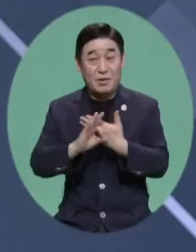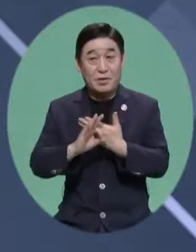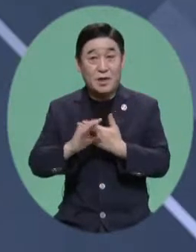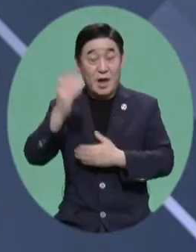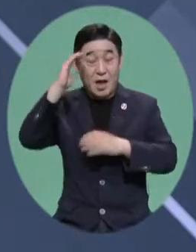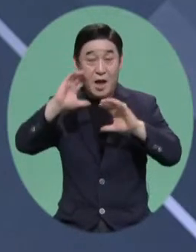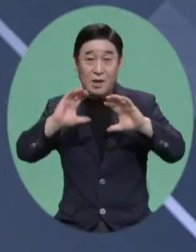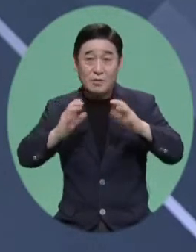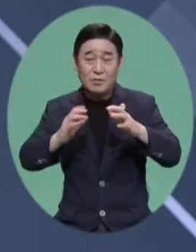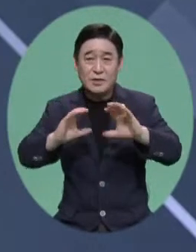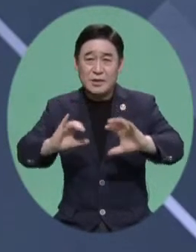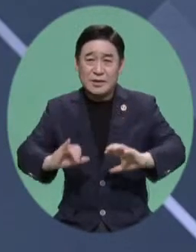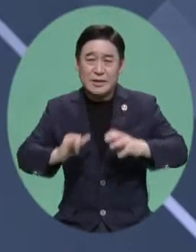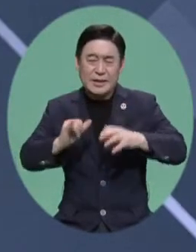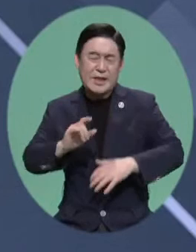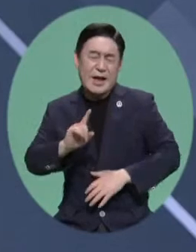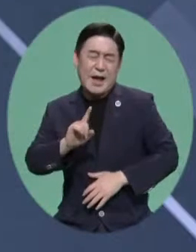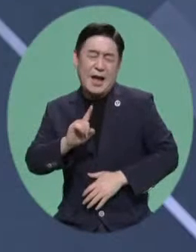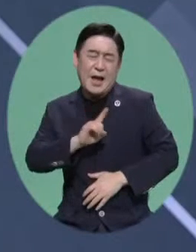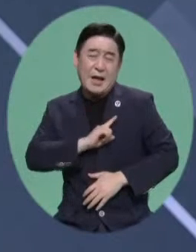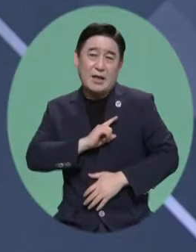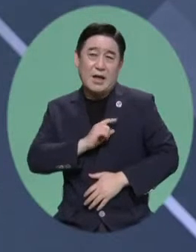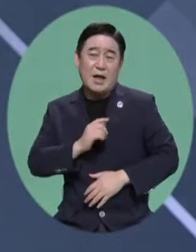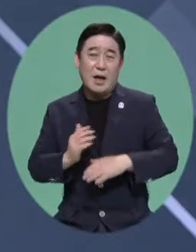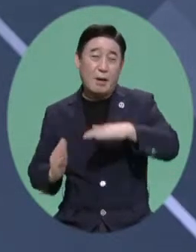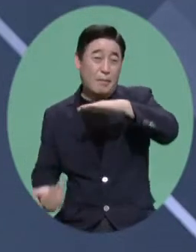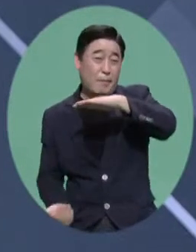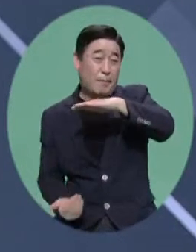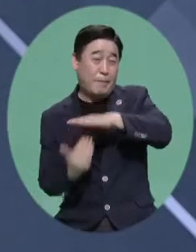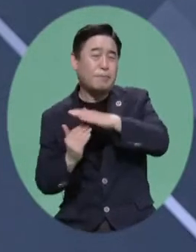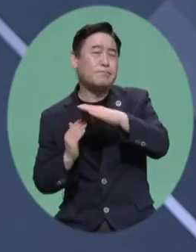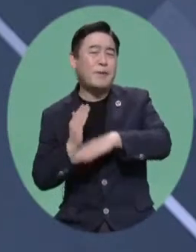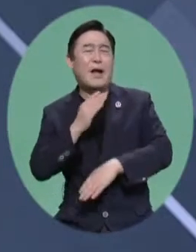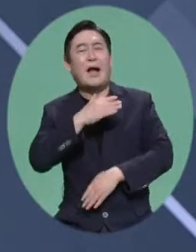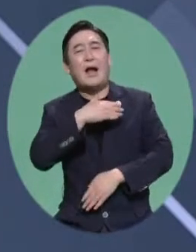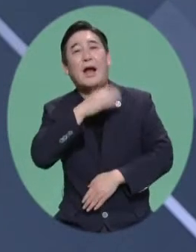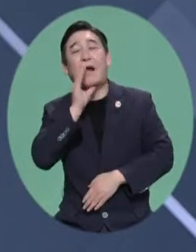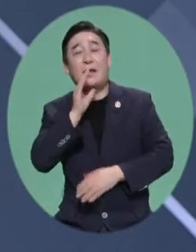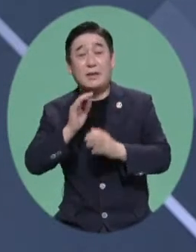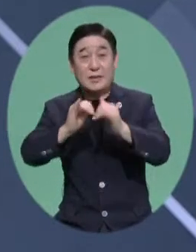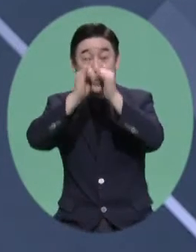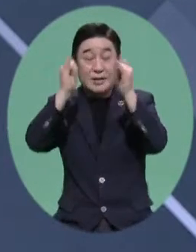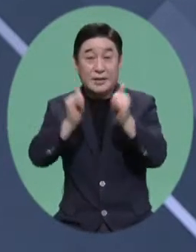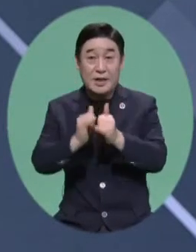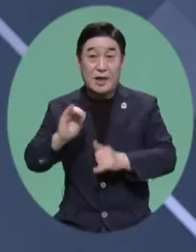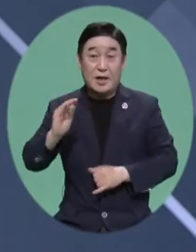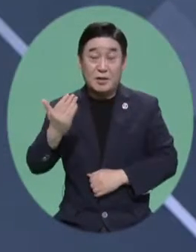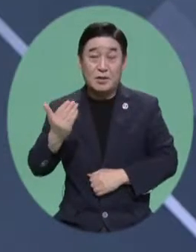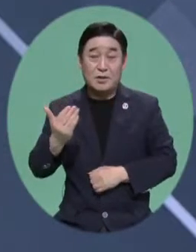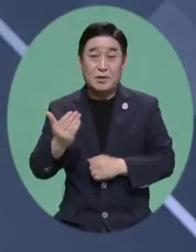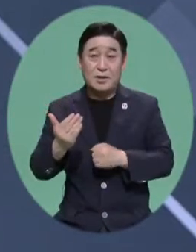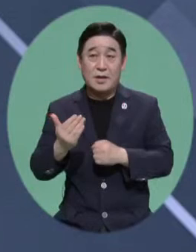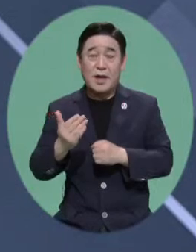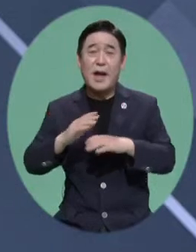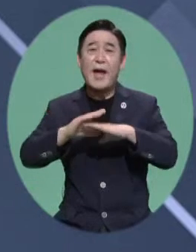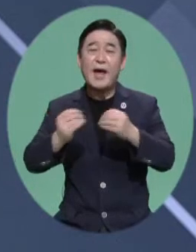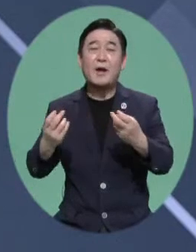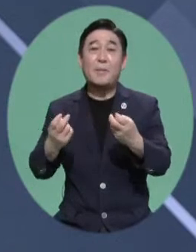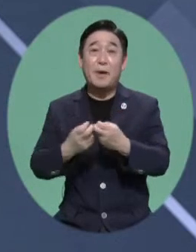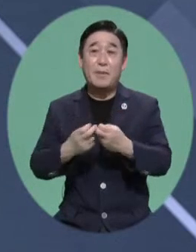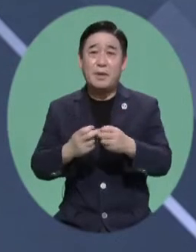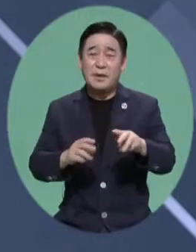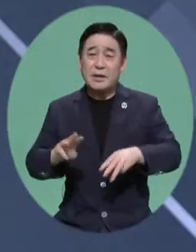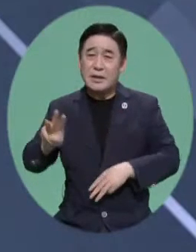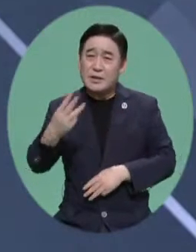우리나라는 세계에서 가장 초고령 사회가 되게 됩니다 어 이것을 해결하기 위해서